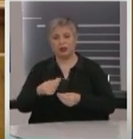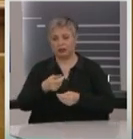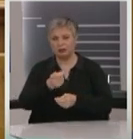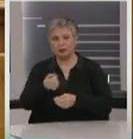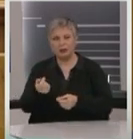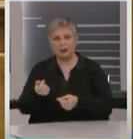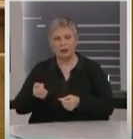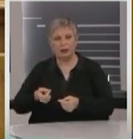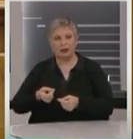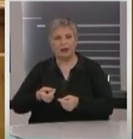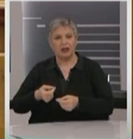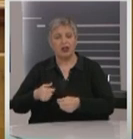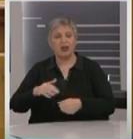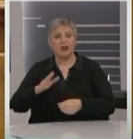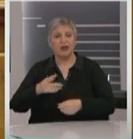αυτό που